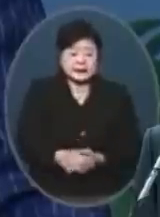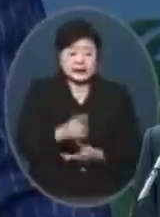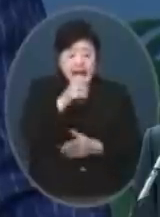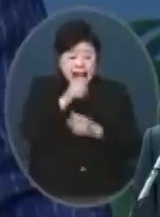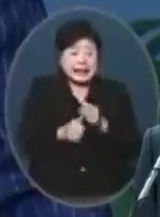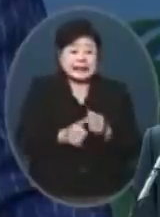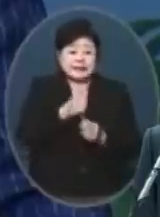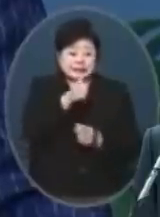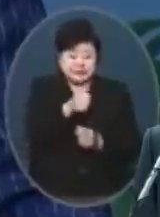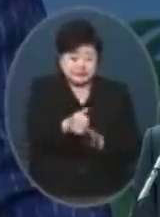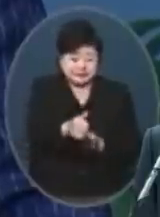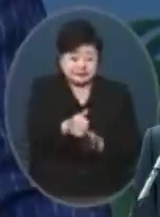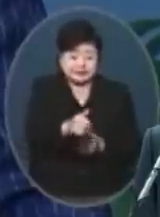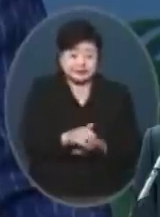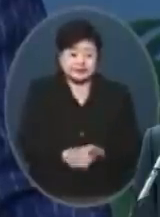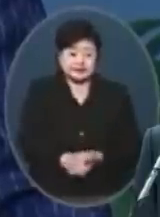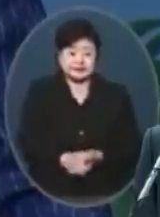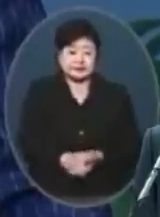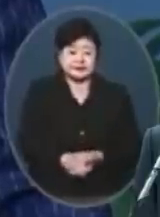하나님이